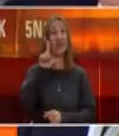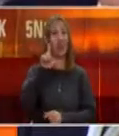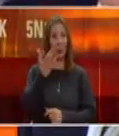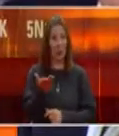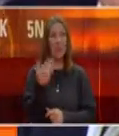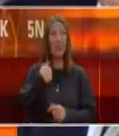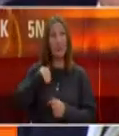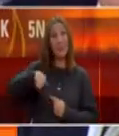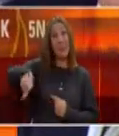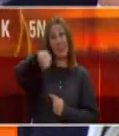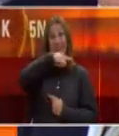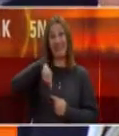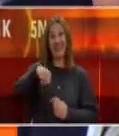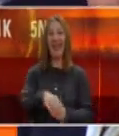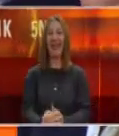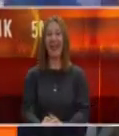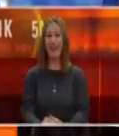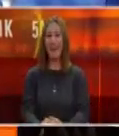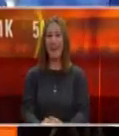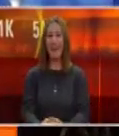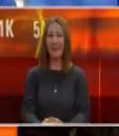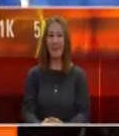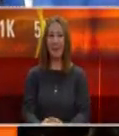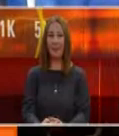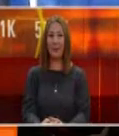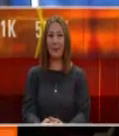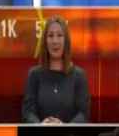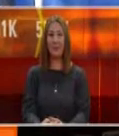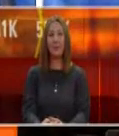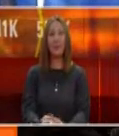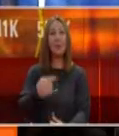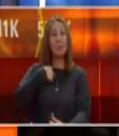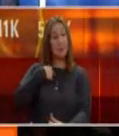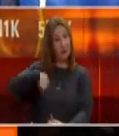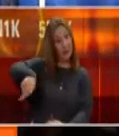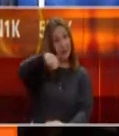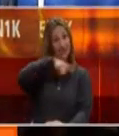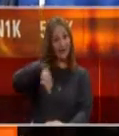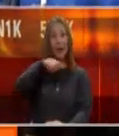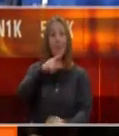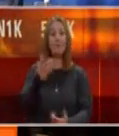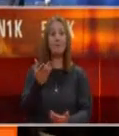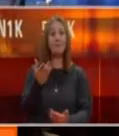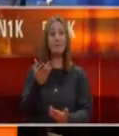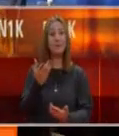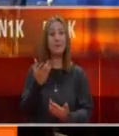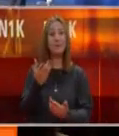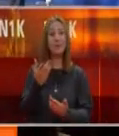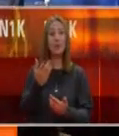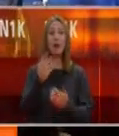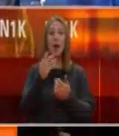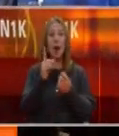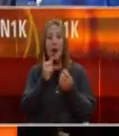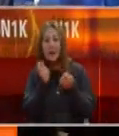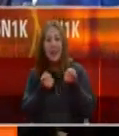Biz de BFIT'i bir araç